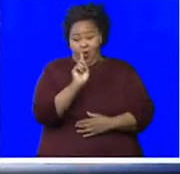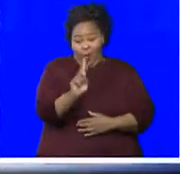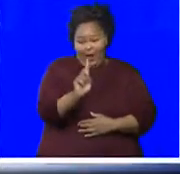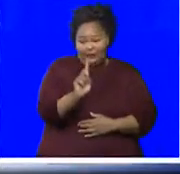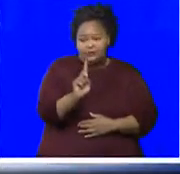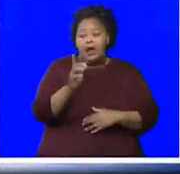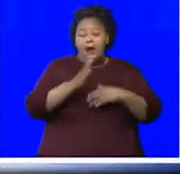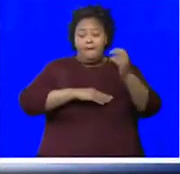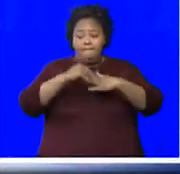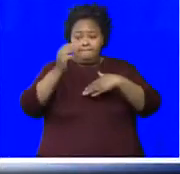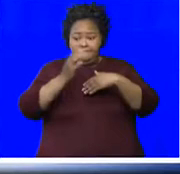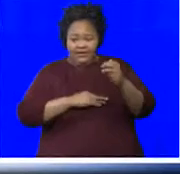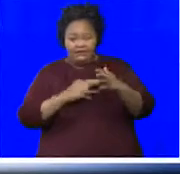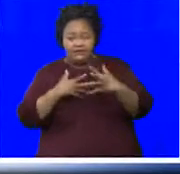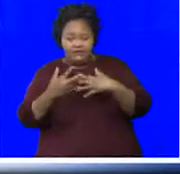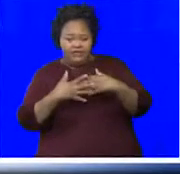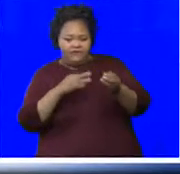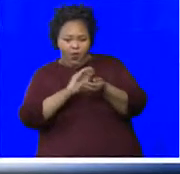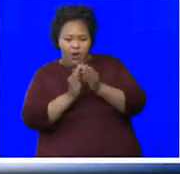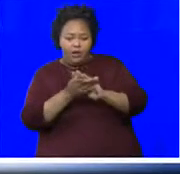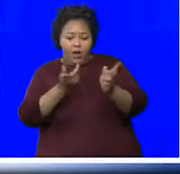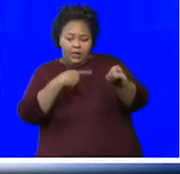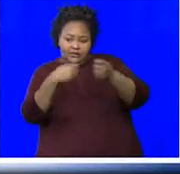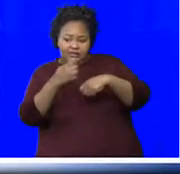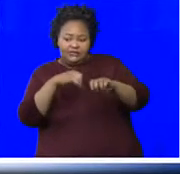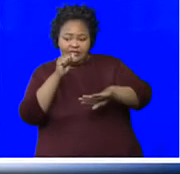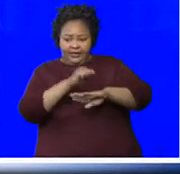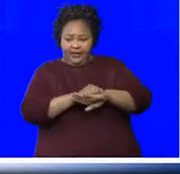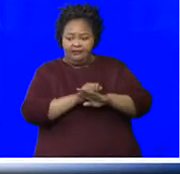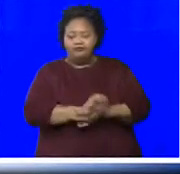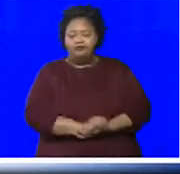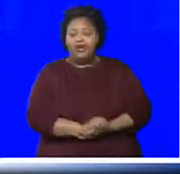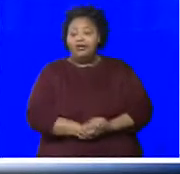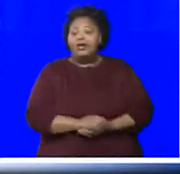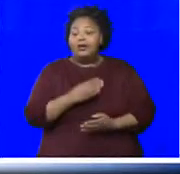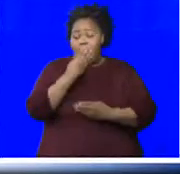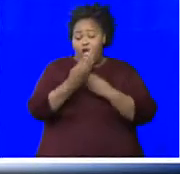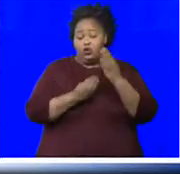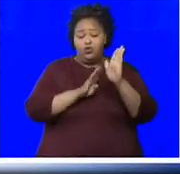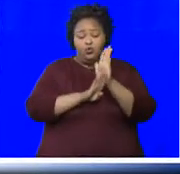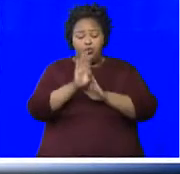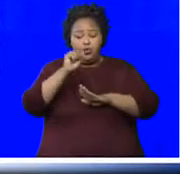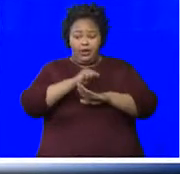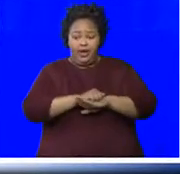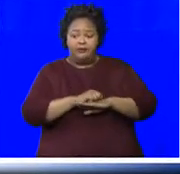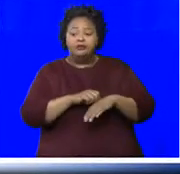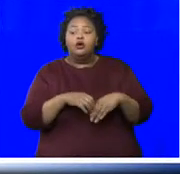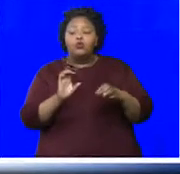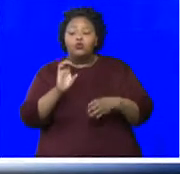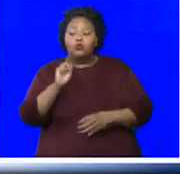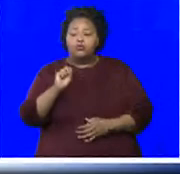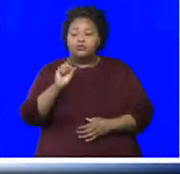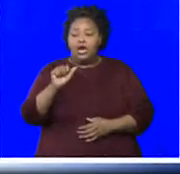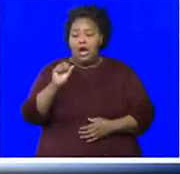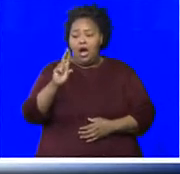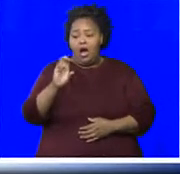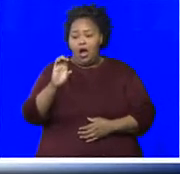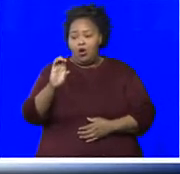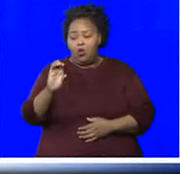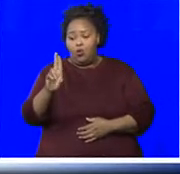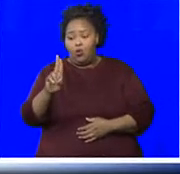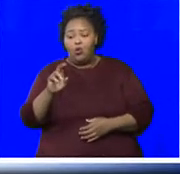lizinga lokuthengiselana kwamave lamalunga alesivumelwano. Lesivumelwano-ke sinemkhicito longaba